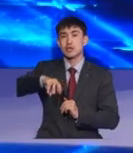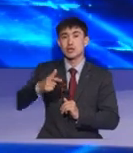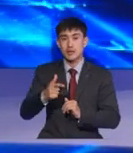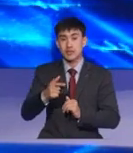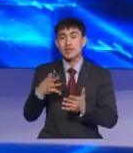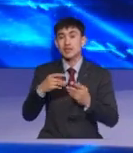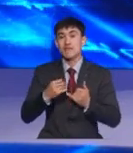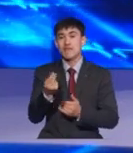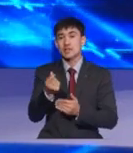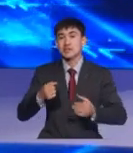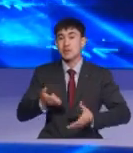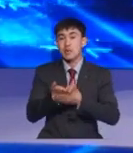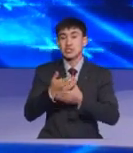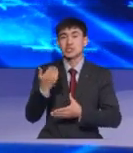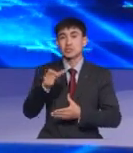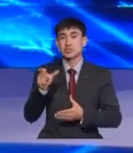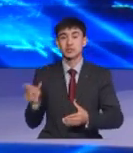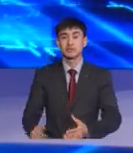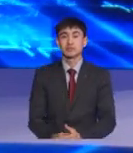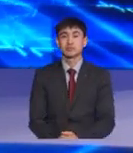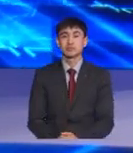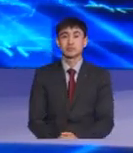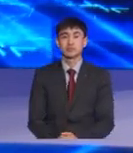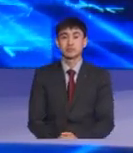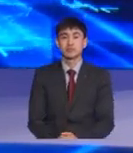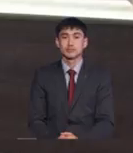миллион тенге в знак финансовой поддержки спортсменов.